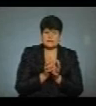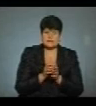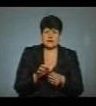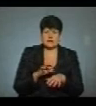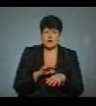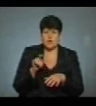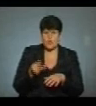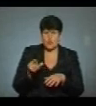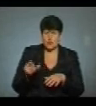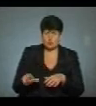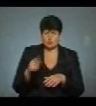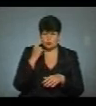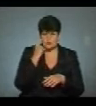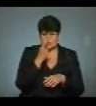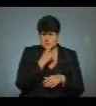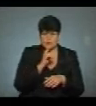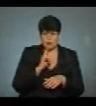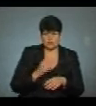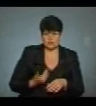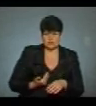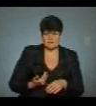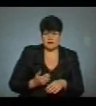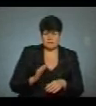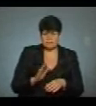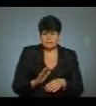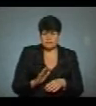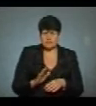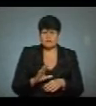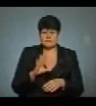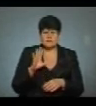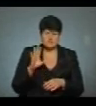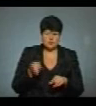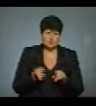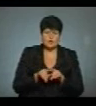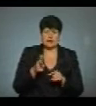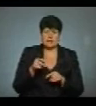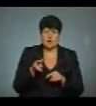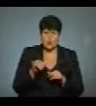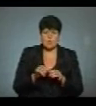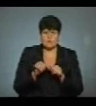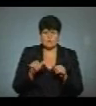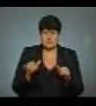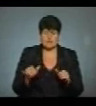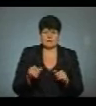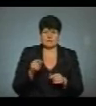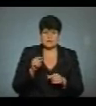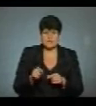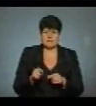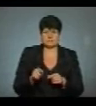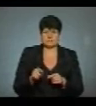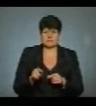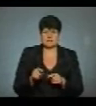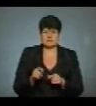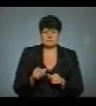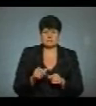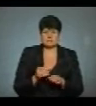хворому зір на цей час, поки він живе. Все рівно глаукома прогресує, але якщо ми її лікуємо, вона прогресує дуже